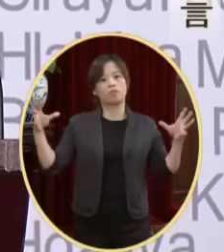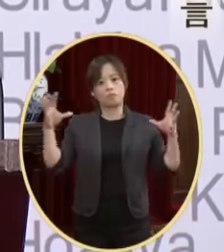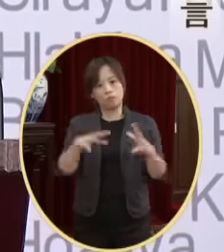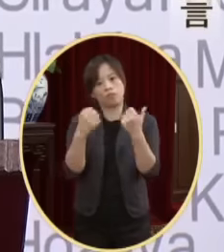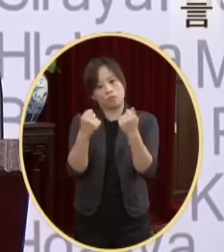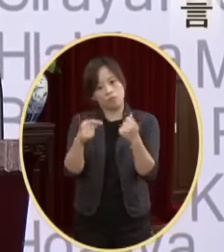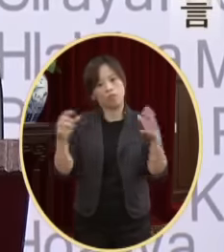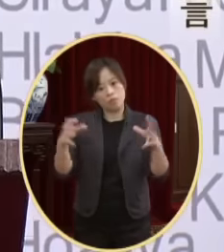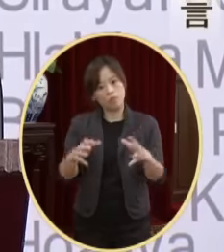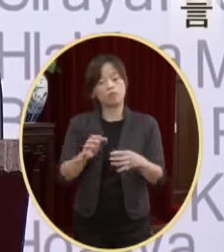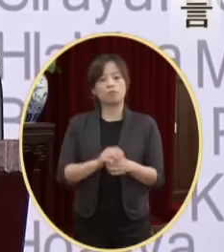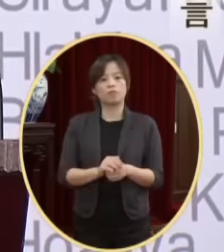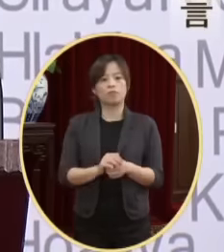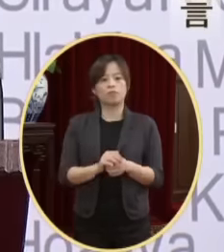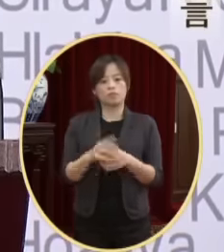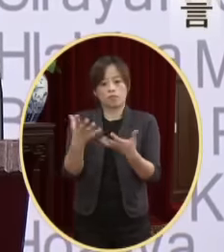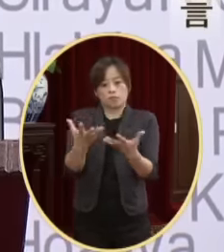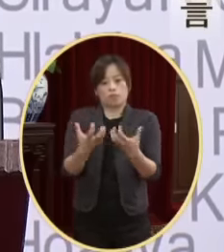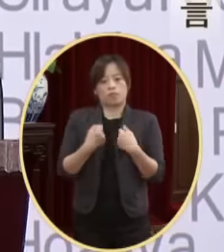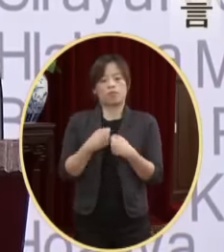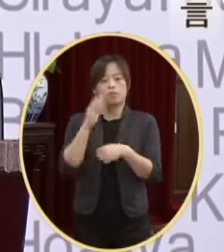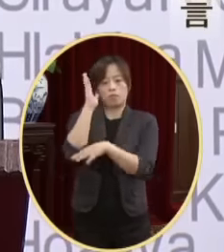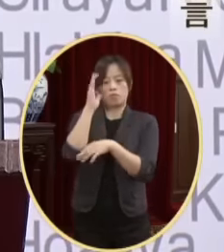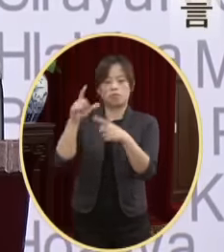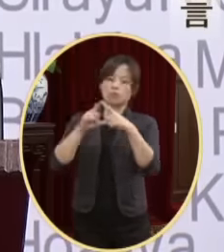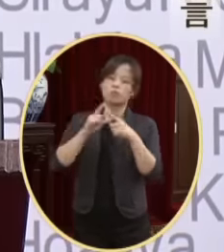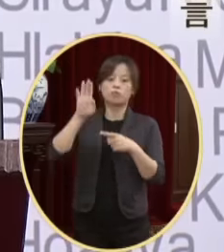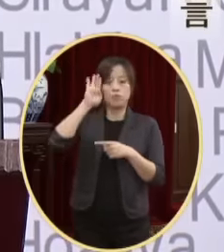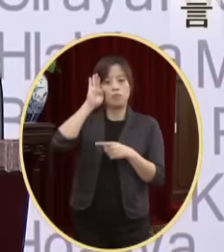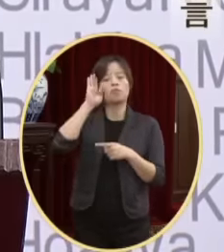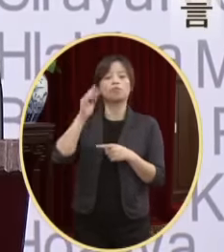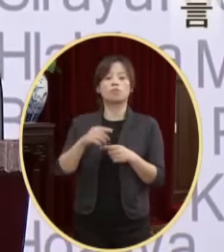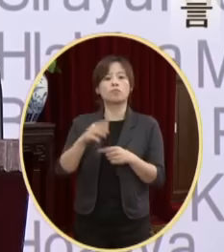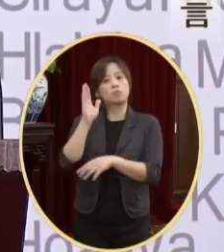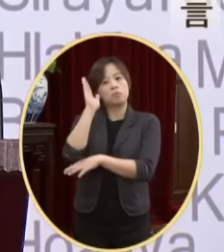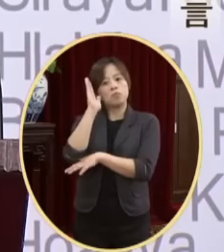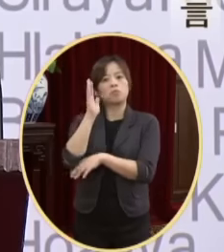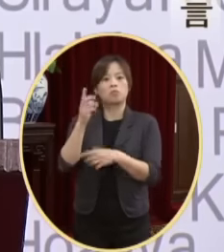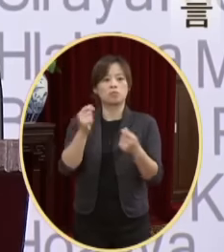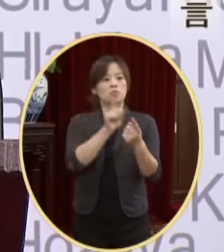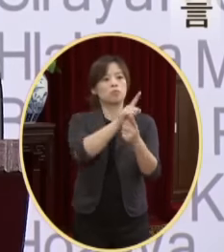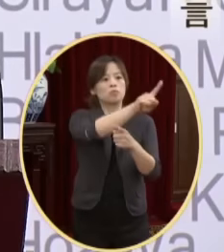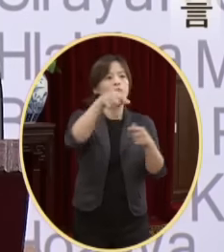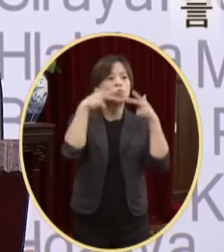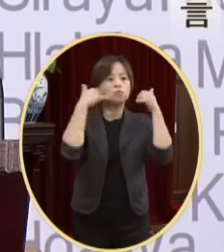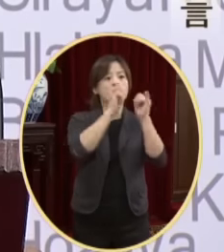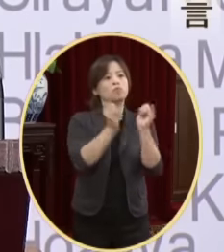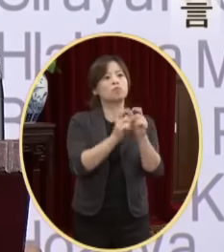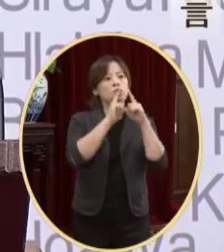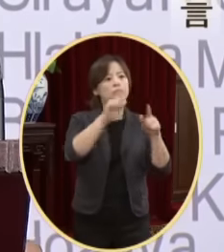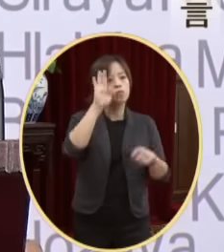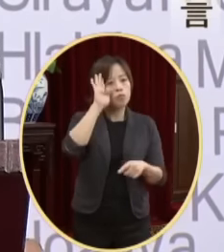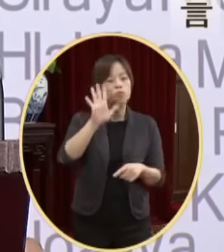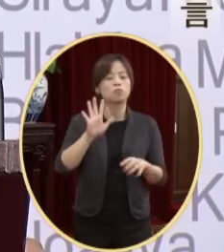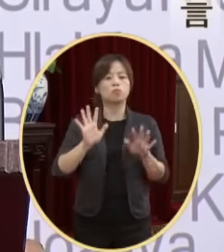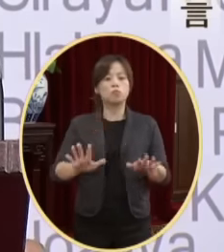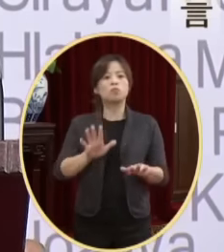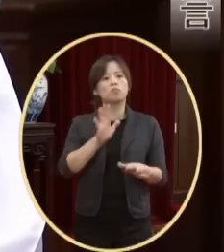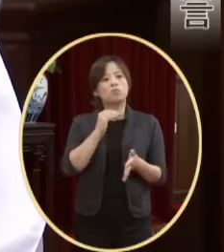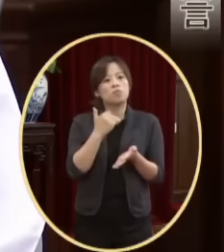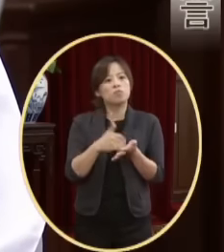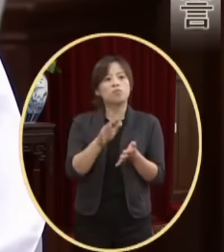里接受政府的道歉，政府也向原住民族道歉。今天是一